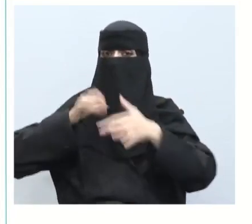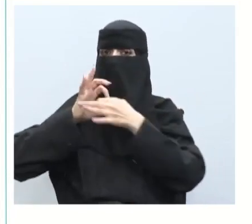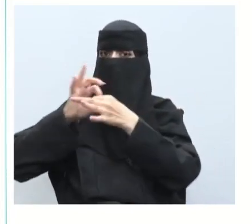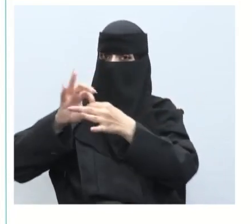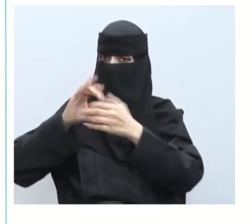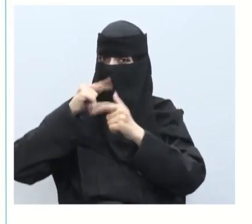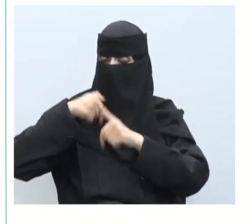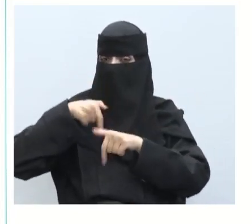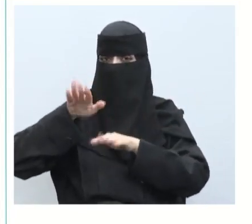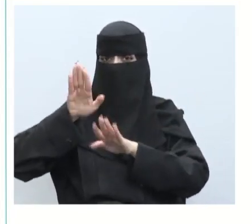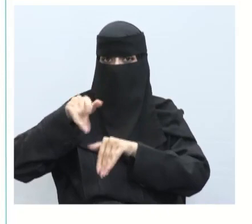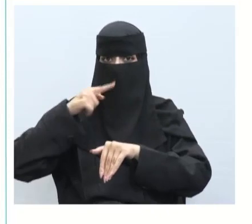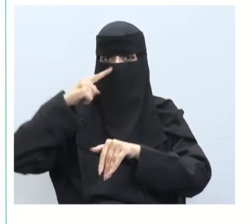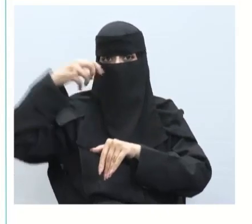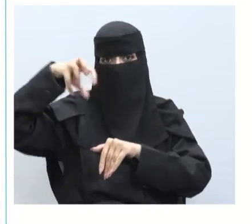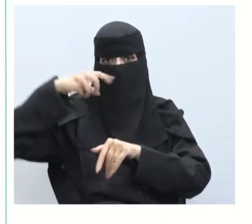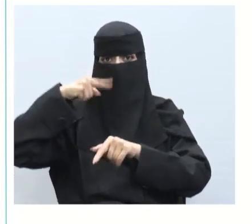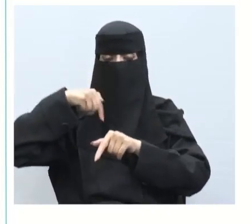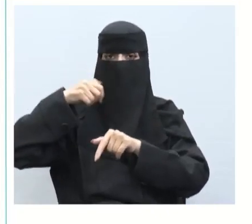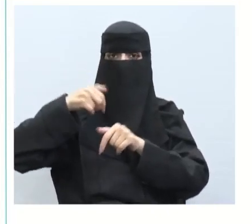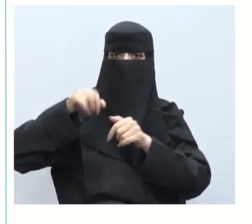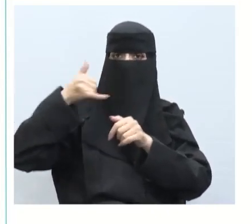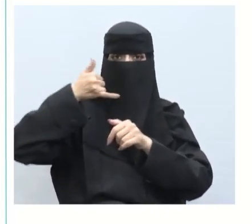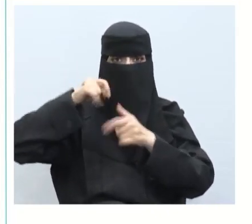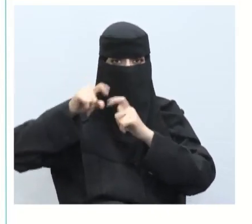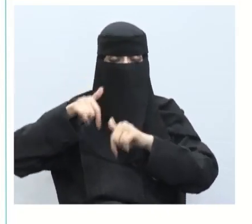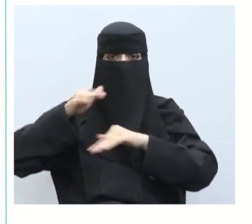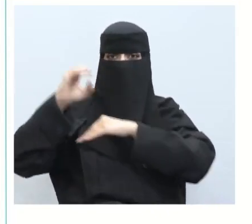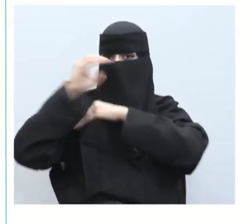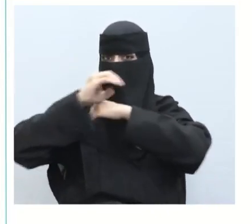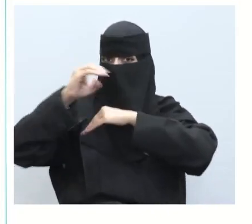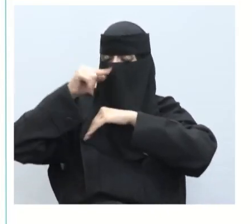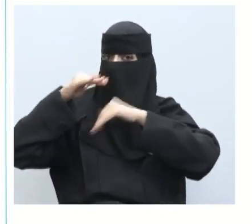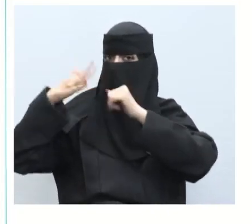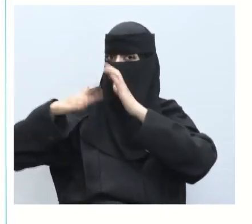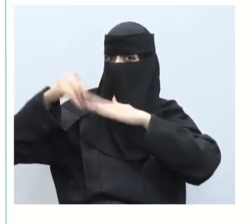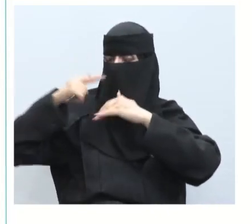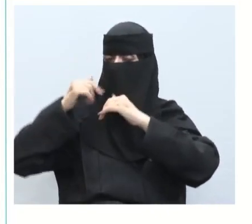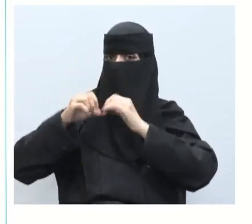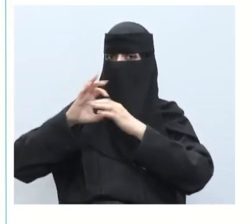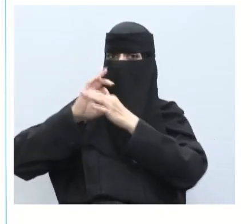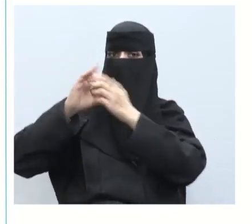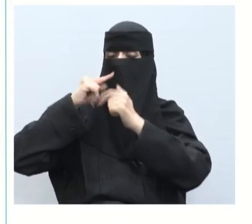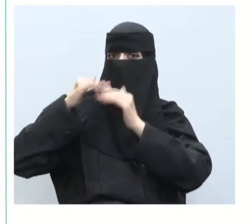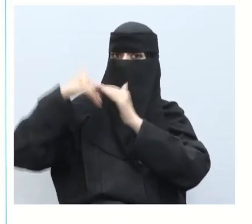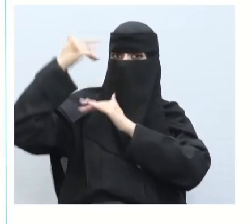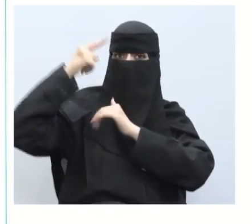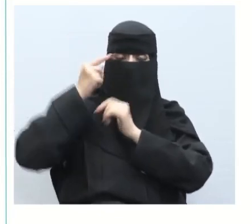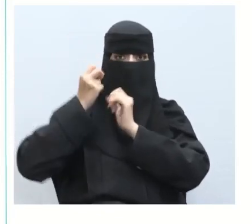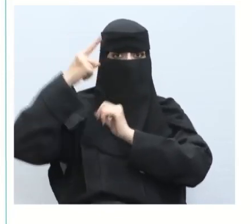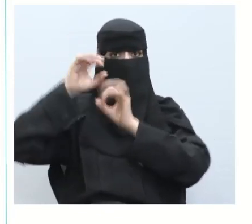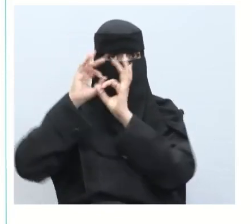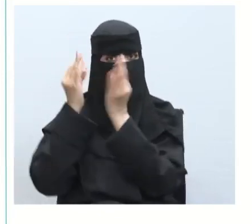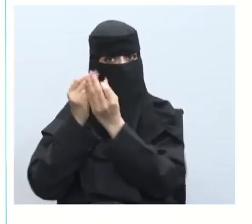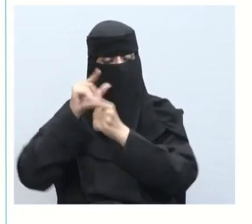ماذا نقصد متواصلين جميل يكون لديهم مهارات الاتصال عاليه ذكاء اجتماعي وغيره وهذا ما